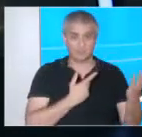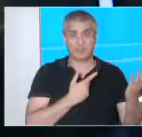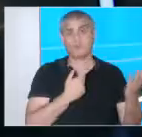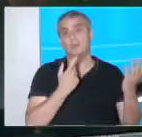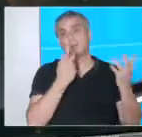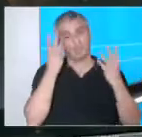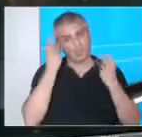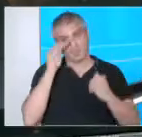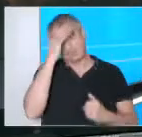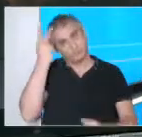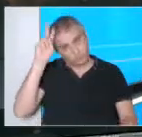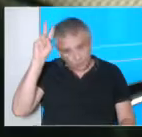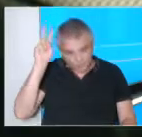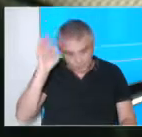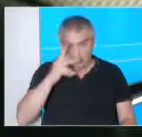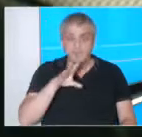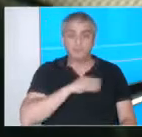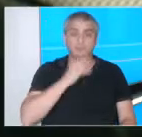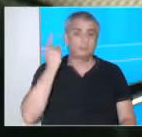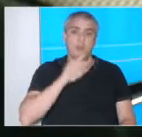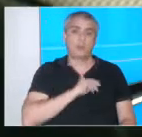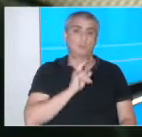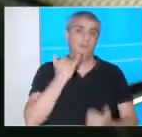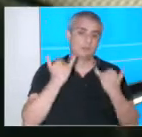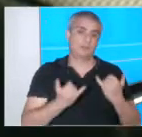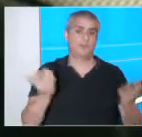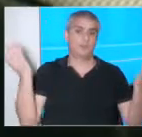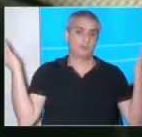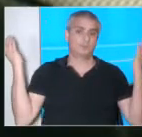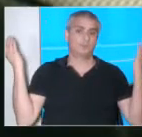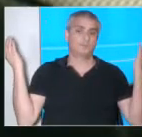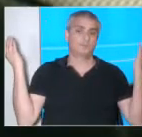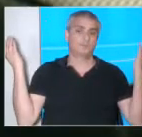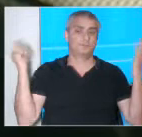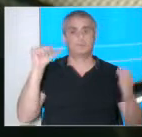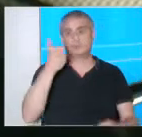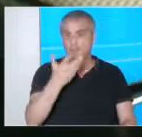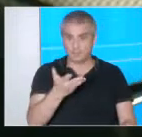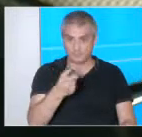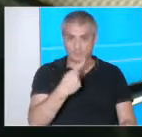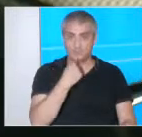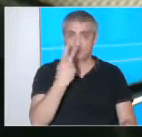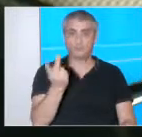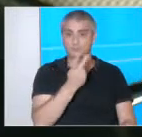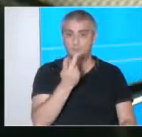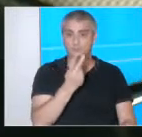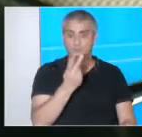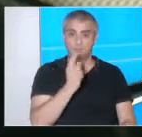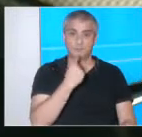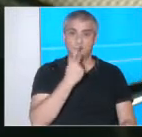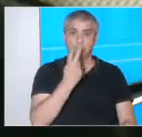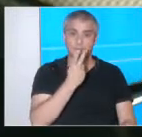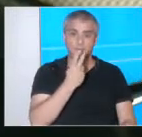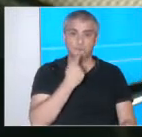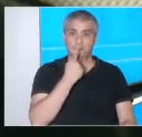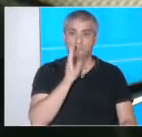אז החרדים הקצינים, וגם מה שהסכימו בעבר, לא מסכימים כיום. א', כשאתה הזכרת את שניהם, מי שהזכיר את שניהם,